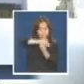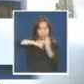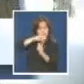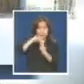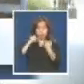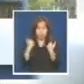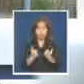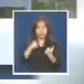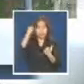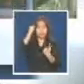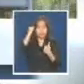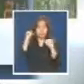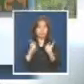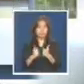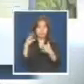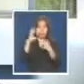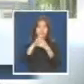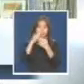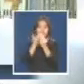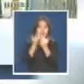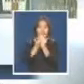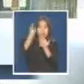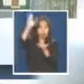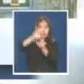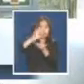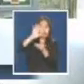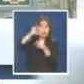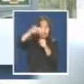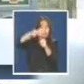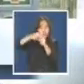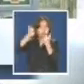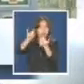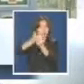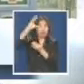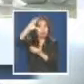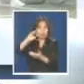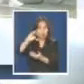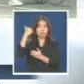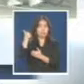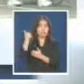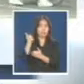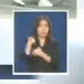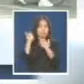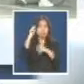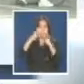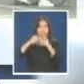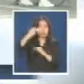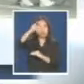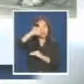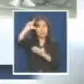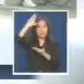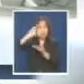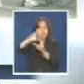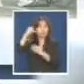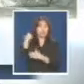นี้นั้นต้องถือว่าระดับของเงินในกองทุนขณะนี้ลดต่ำลงมานะครับต่ำกว่า 10,000 ล้านนะครับยังเป็นบวกอยู่นะ